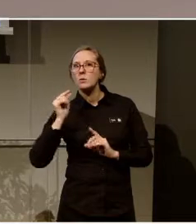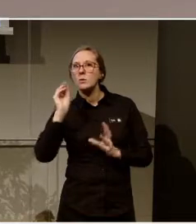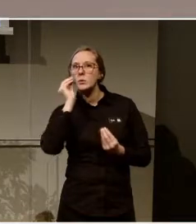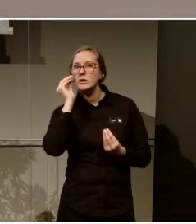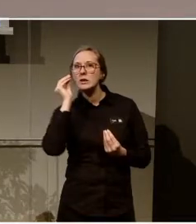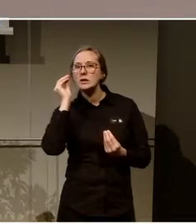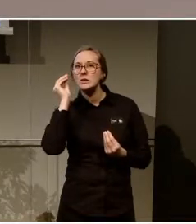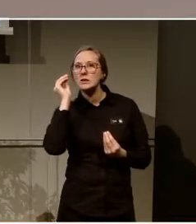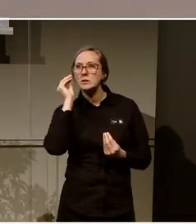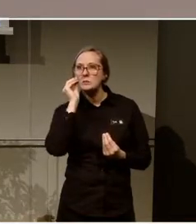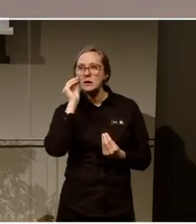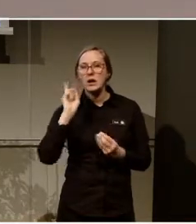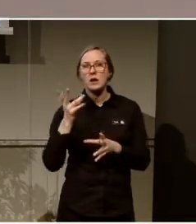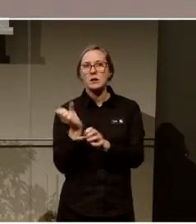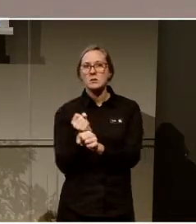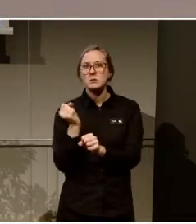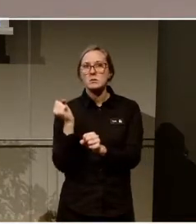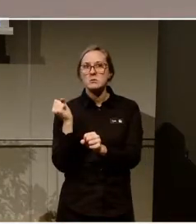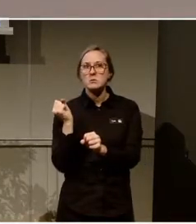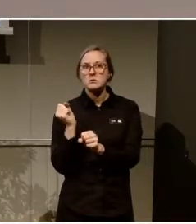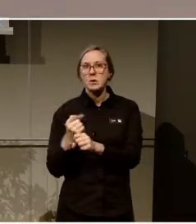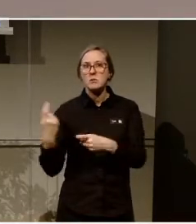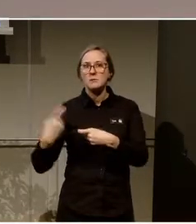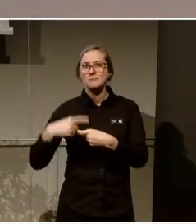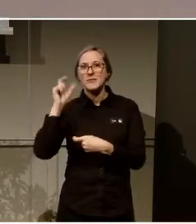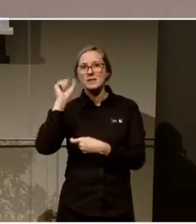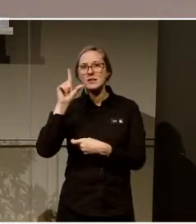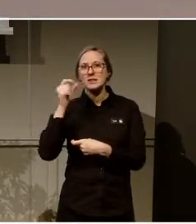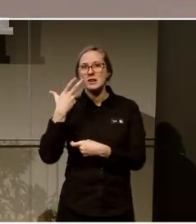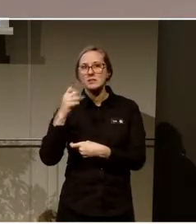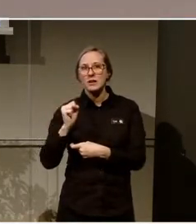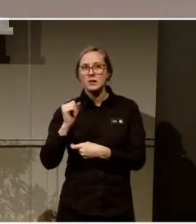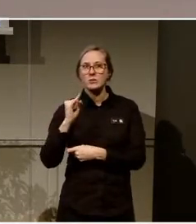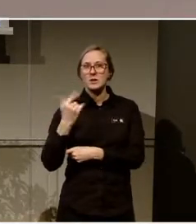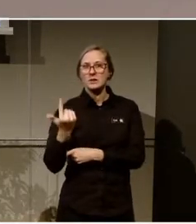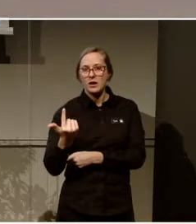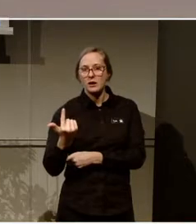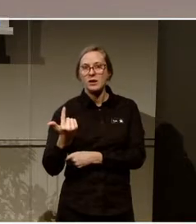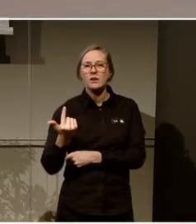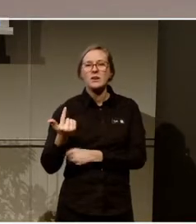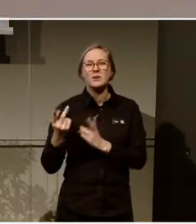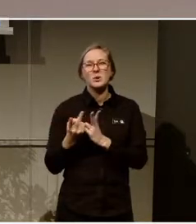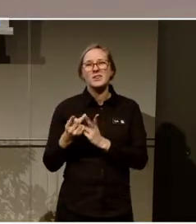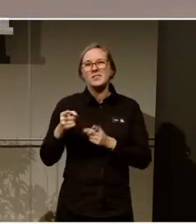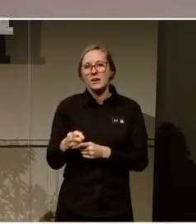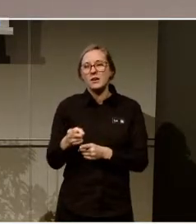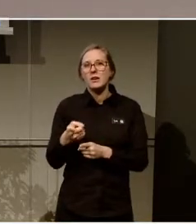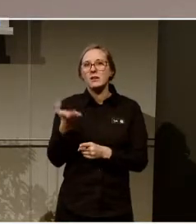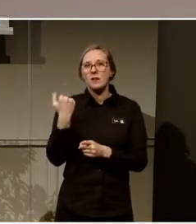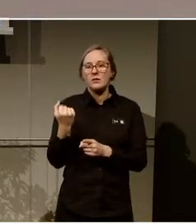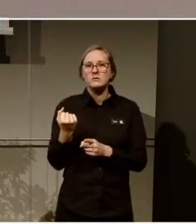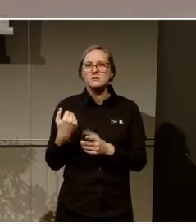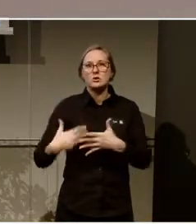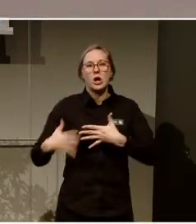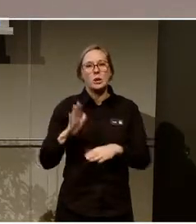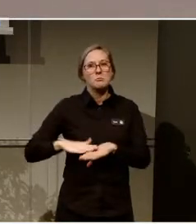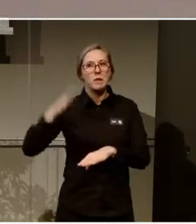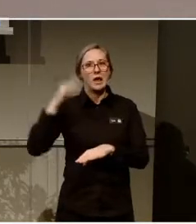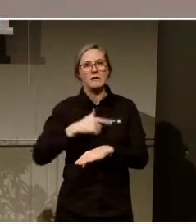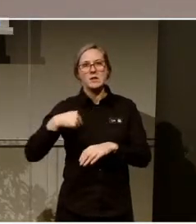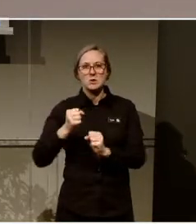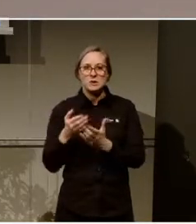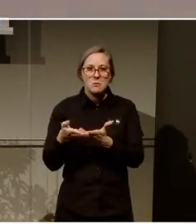och väljer att arbeta inom digitalisering och IT. Så här kan vi verkligen göra ännu mer. Vi måste